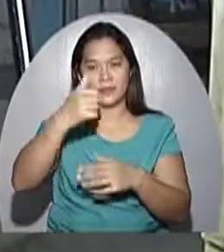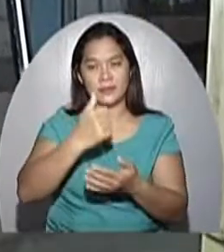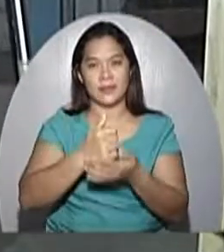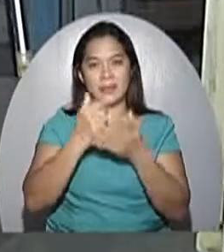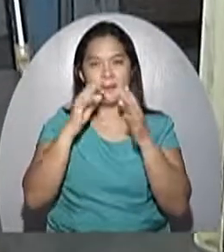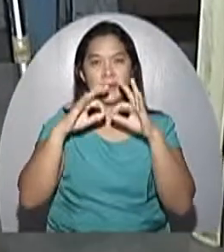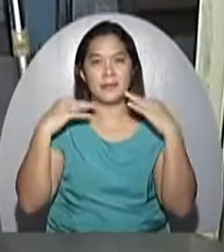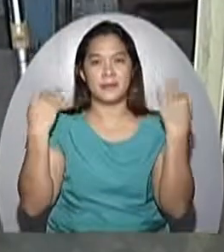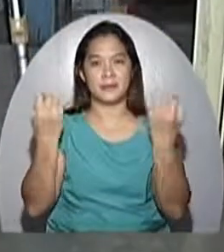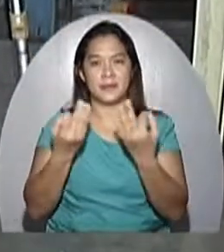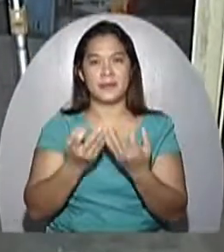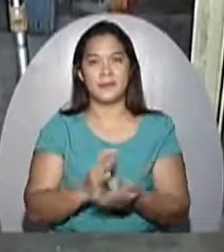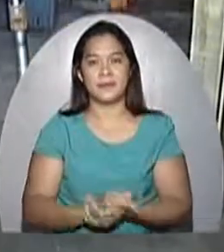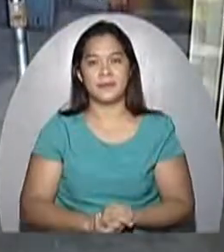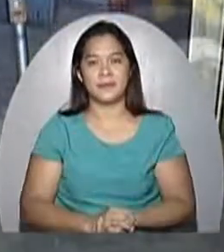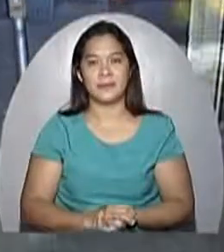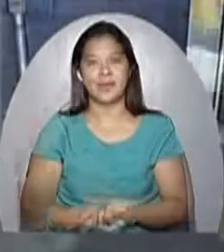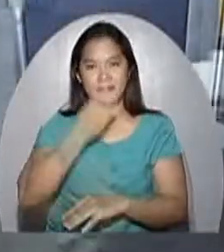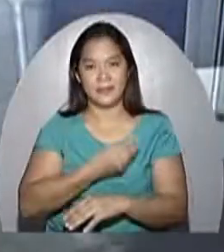makatulong sa kanyang pamilya.